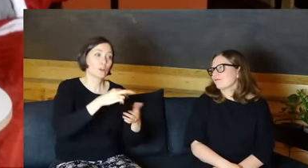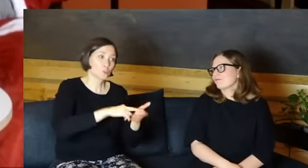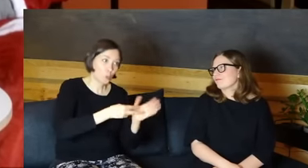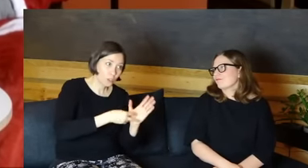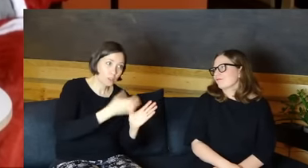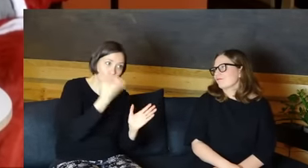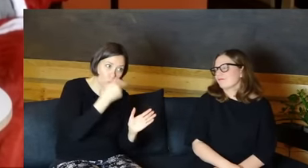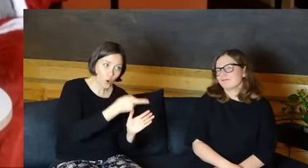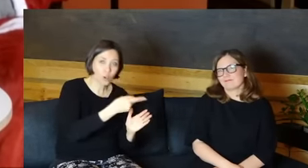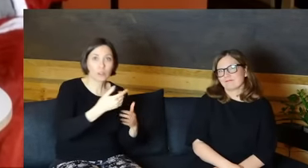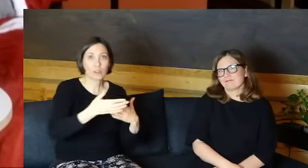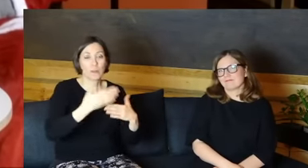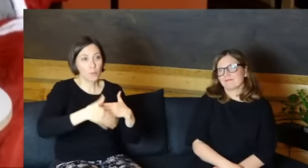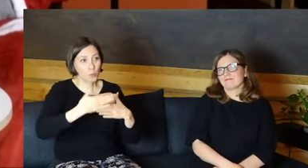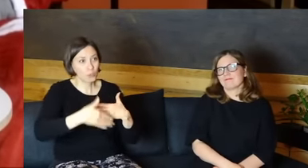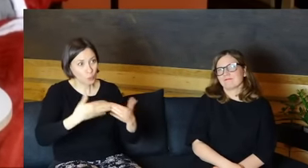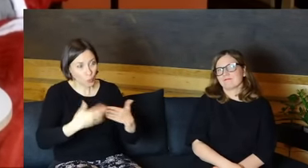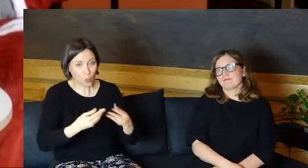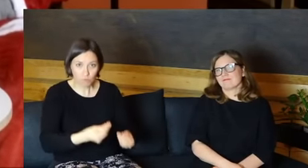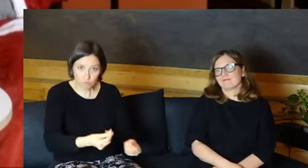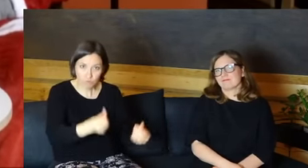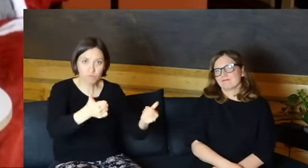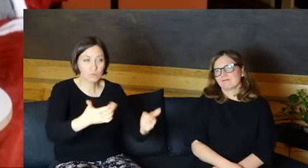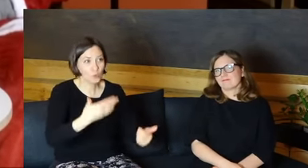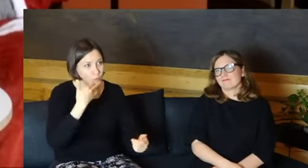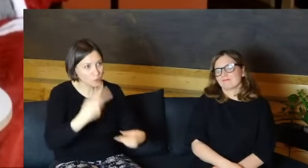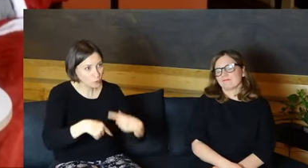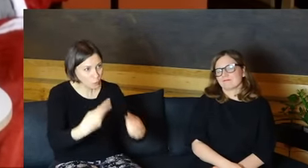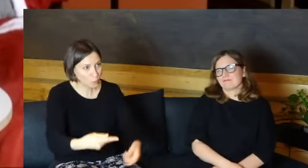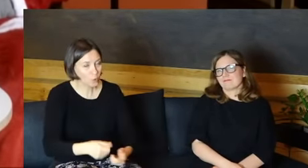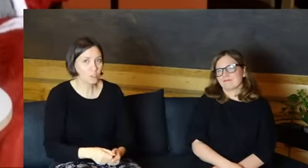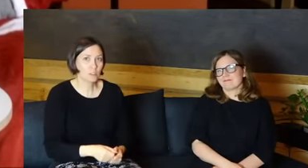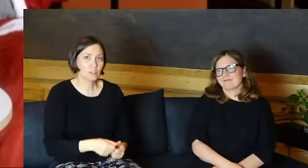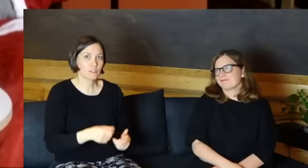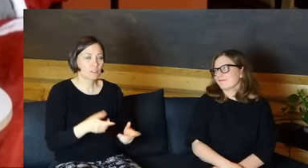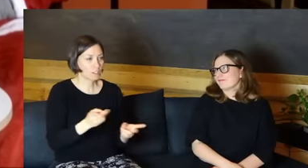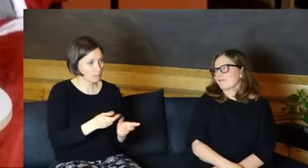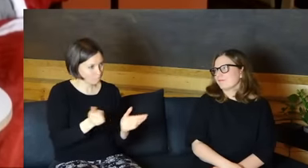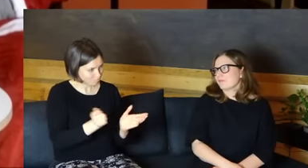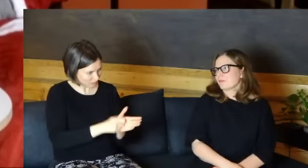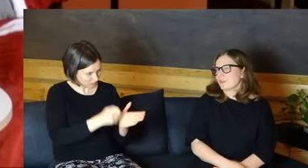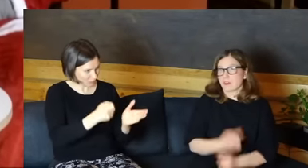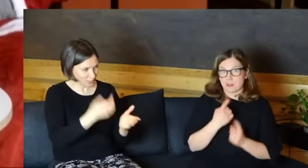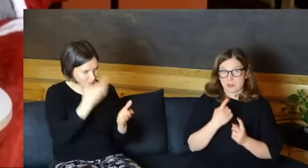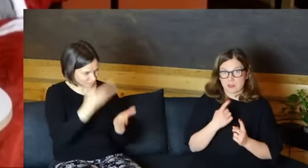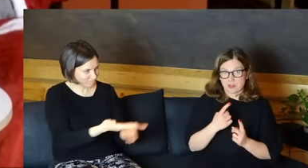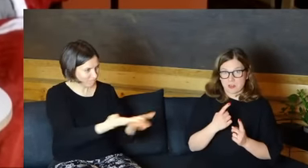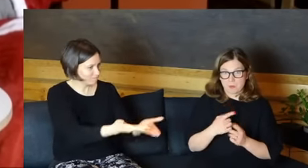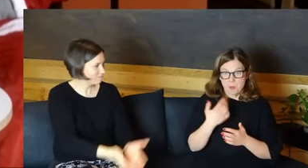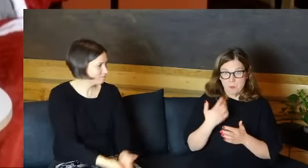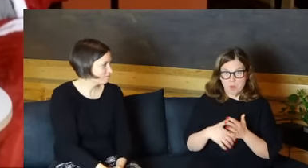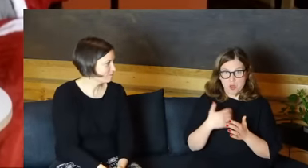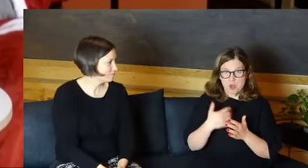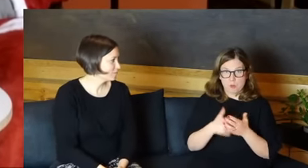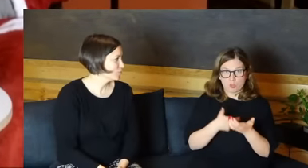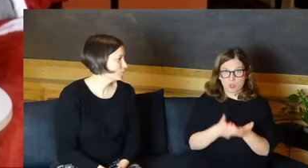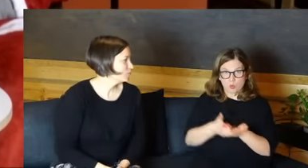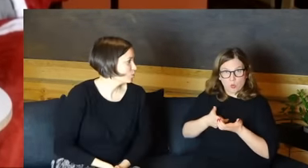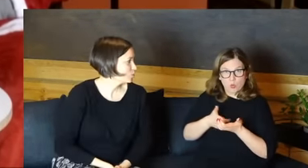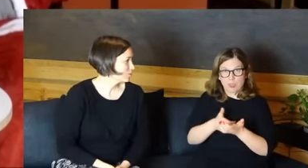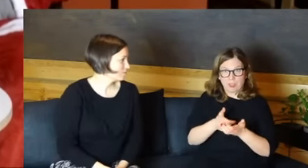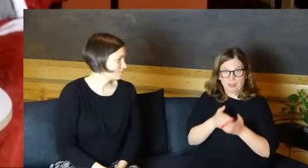kulkenut oikein mallikkaasti. Että eli ei muuta kuin pointsit Juhalle. Eli oikein myyntitykki? Kyllä, tykistä voi